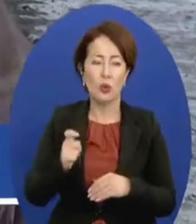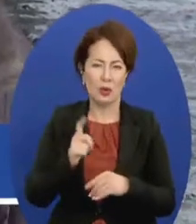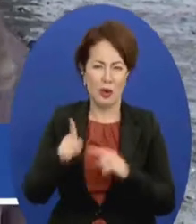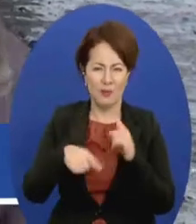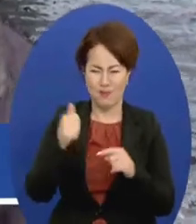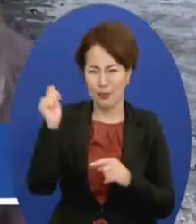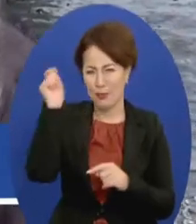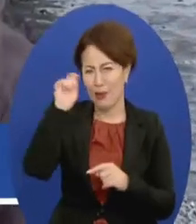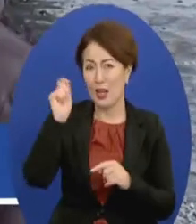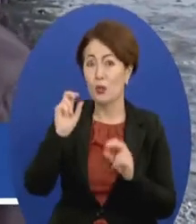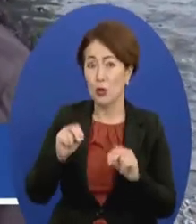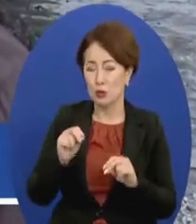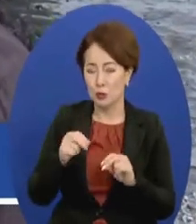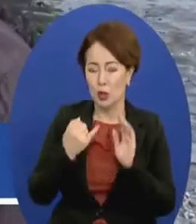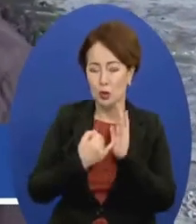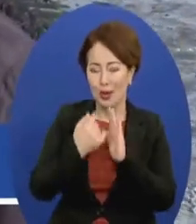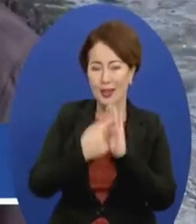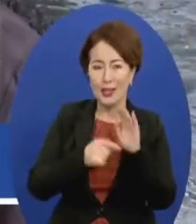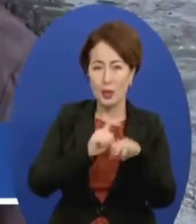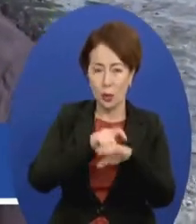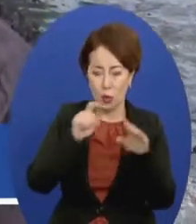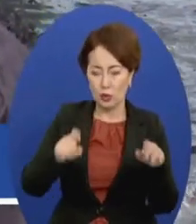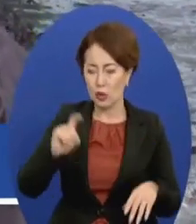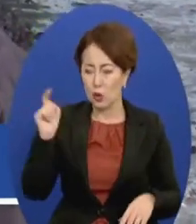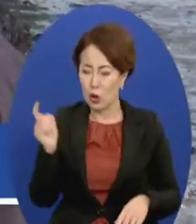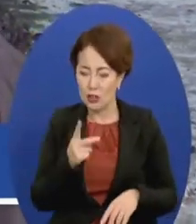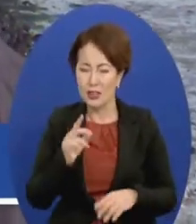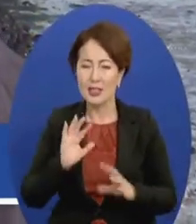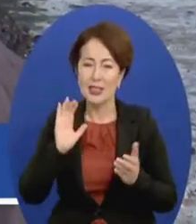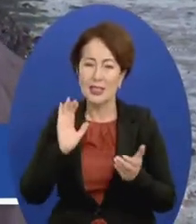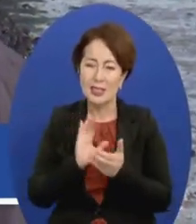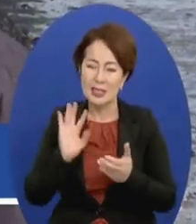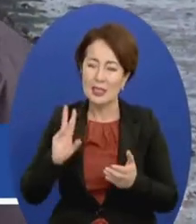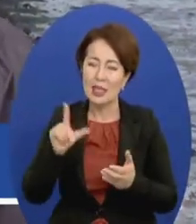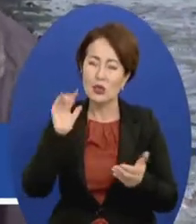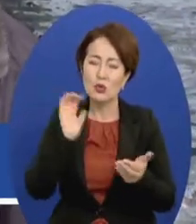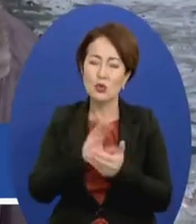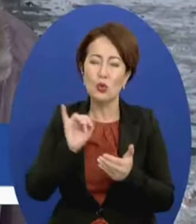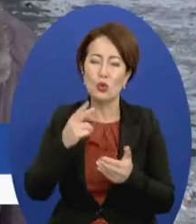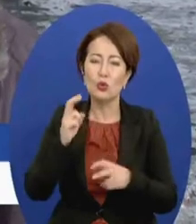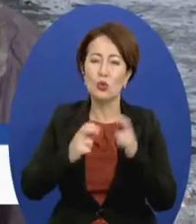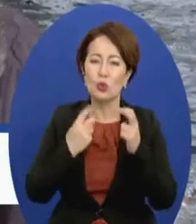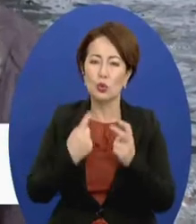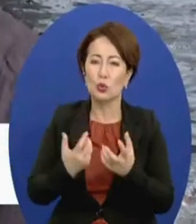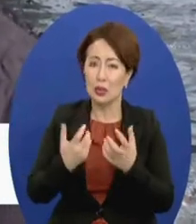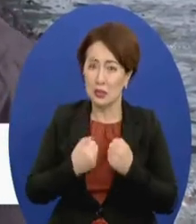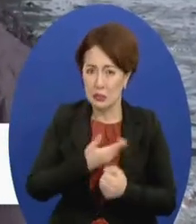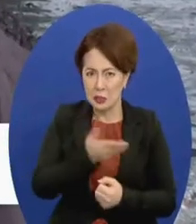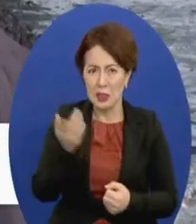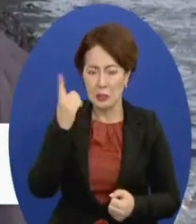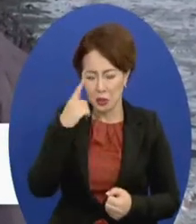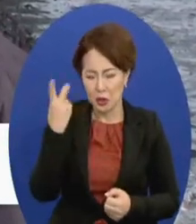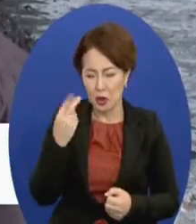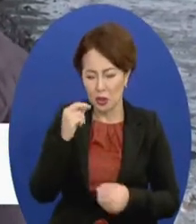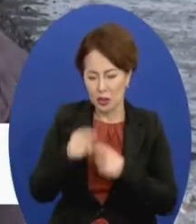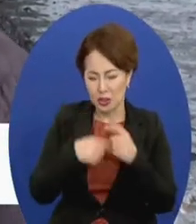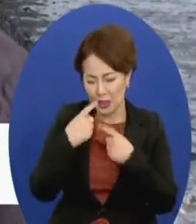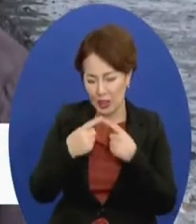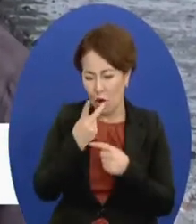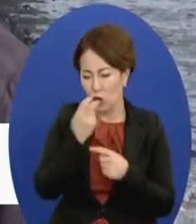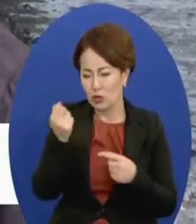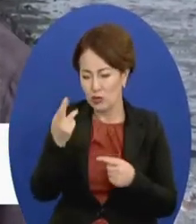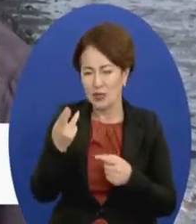байна. Бид 6 сарын хугацаанд 2 дахь сайжруулсан төсний үйлдвэрээ хүлээж авлаа. Та бүхэн маань мэднэ 20 жил ярьсан 200 сая